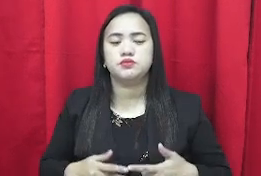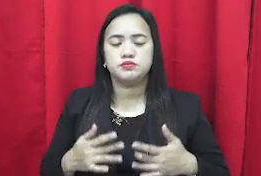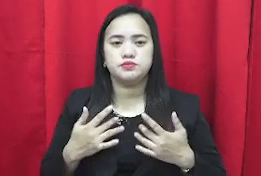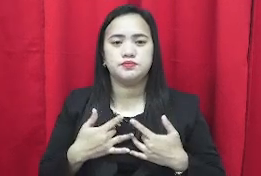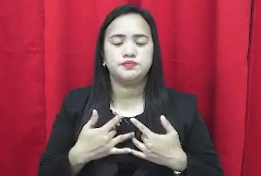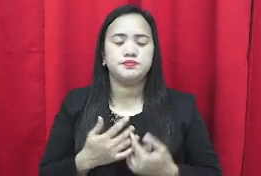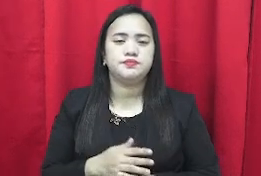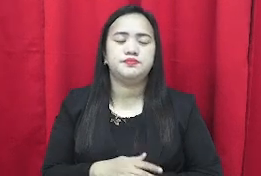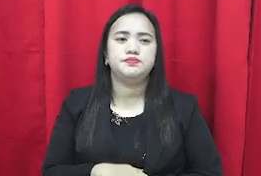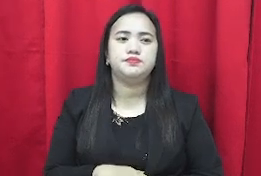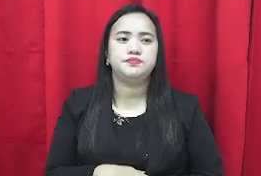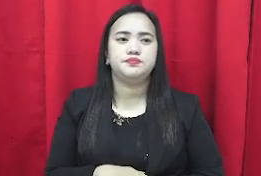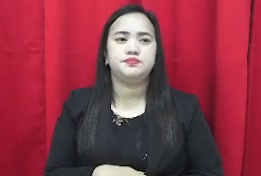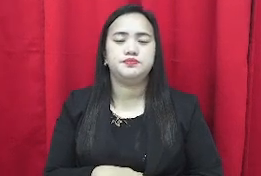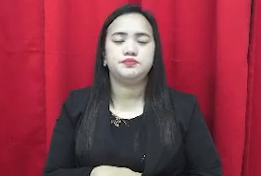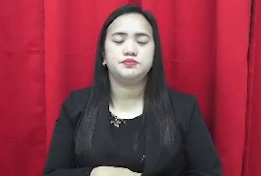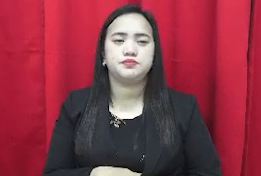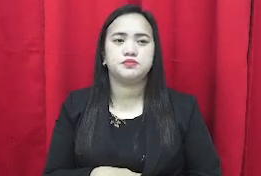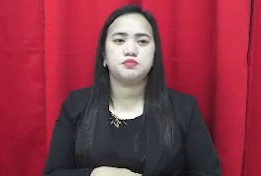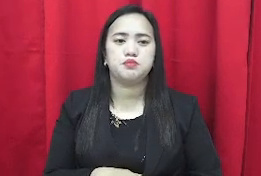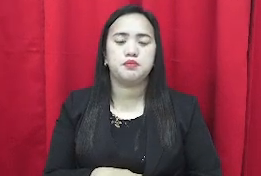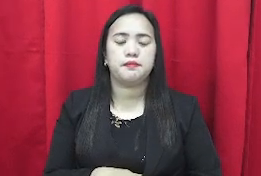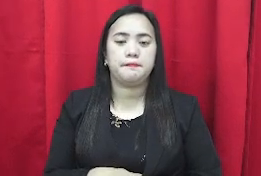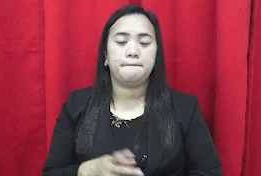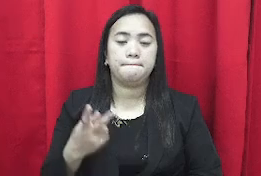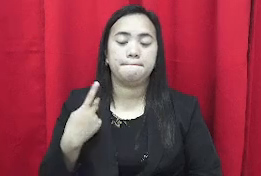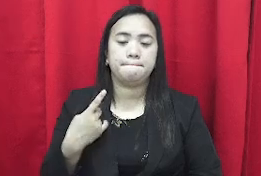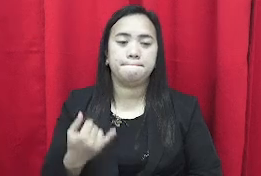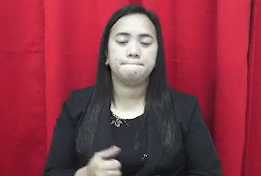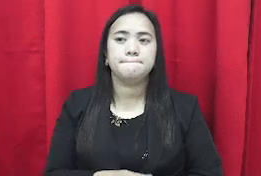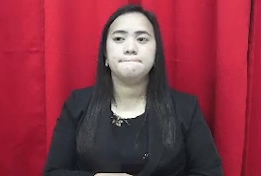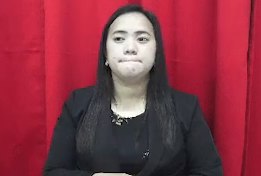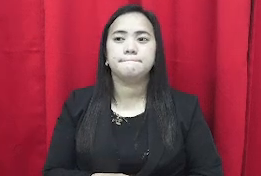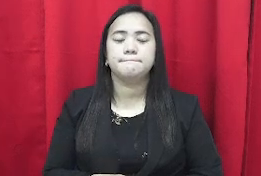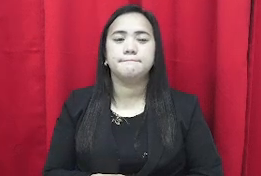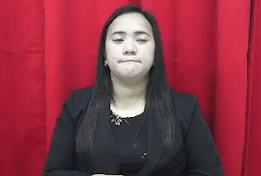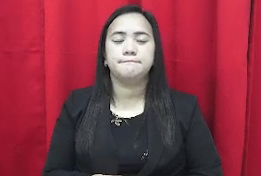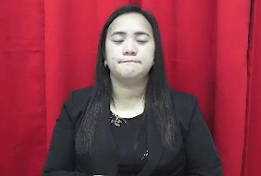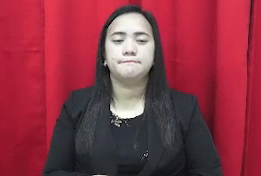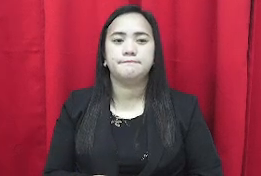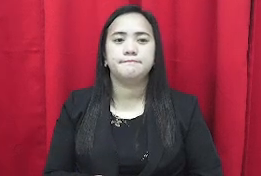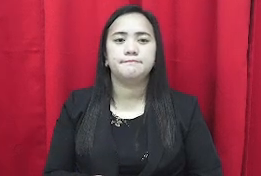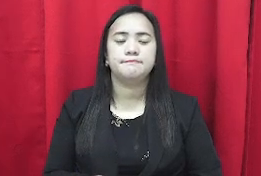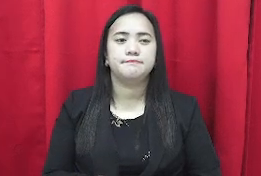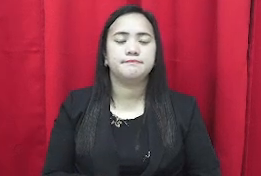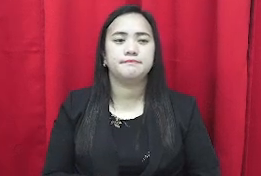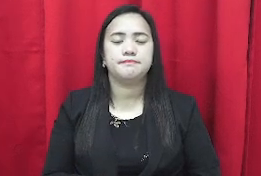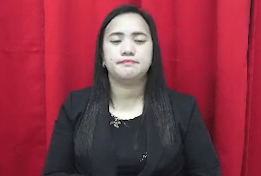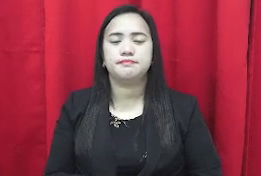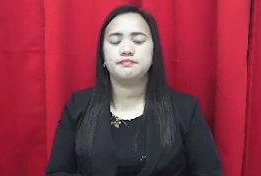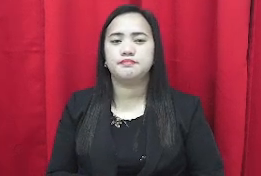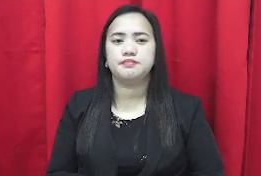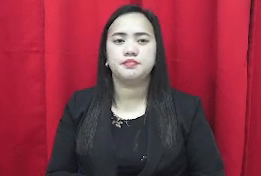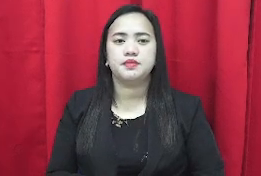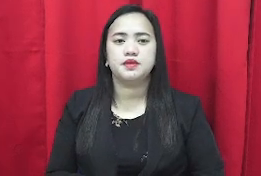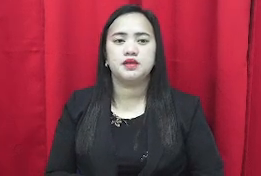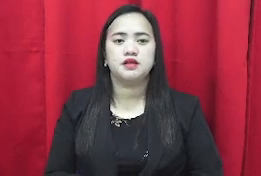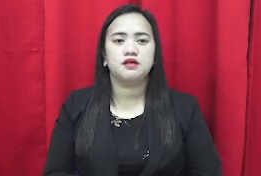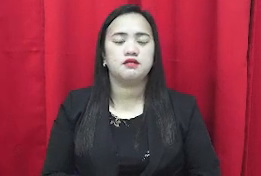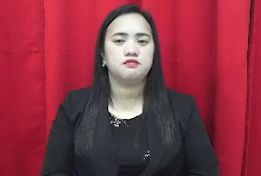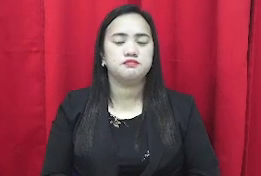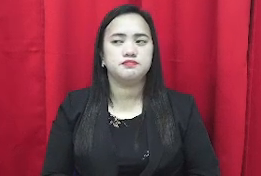Diyos Yeah ano yung yung mababa talaga mababa aminin natin mababa ang turing ng ibang tao pagdating sa